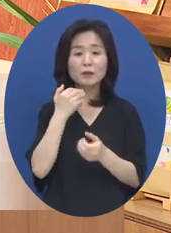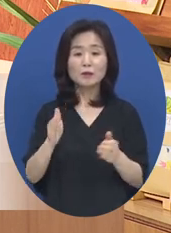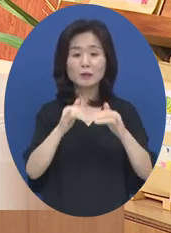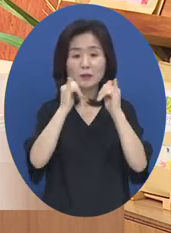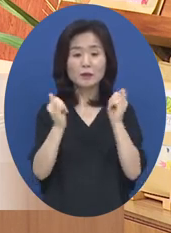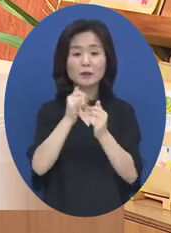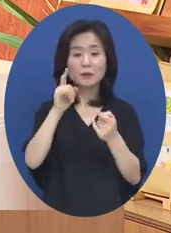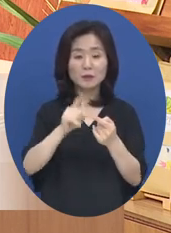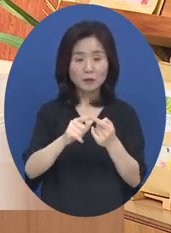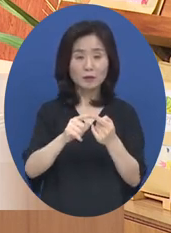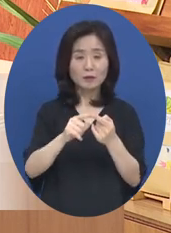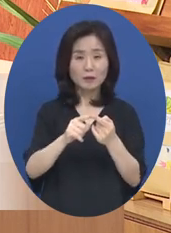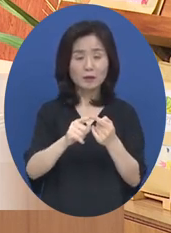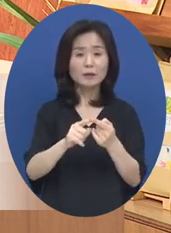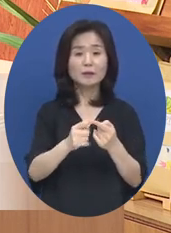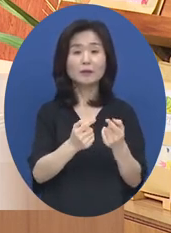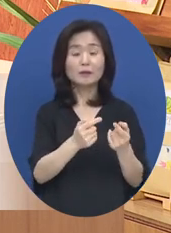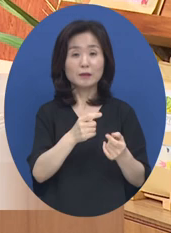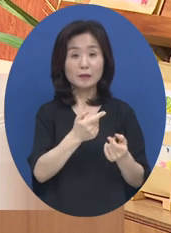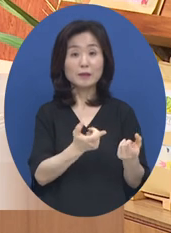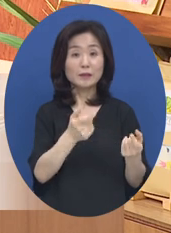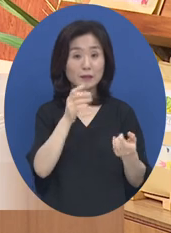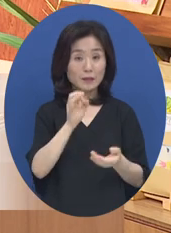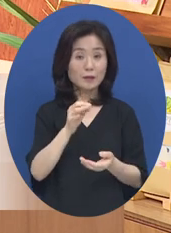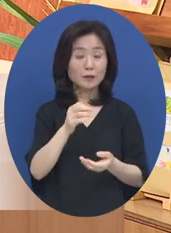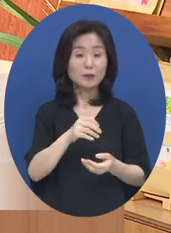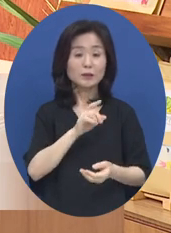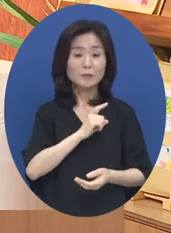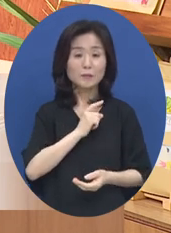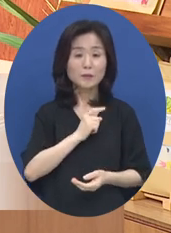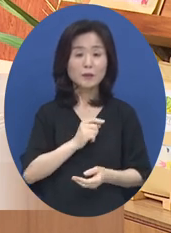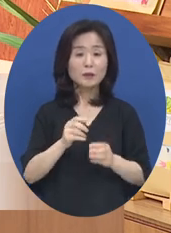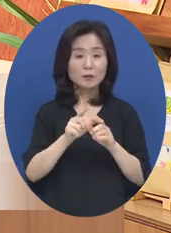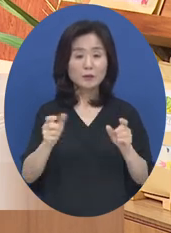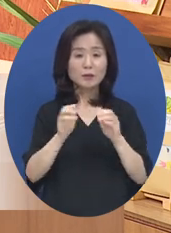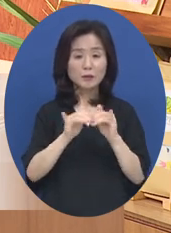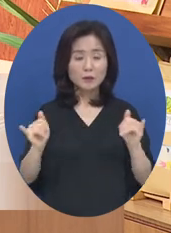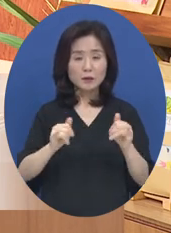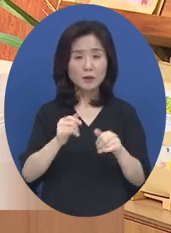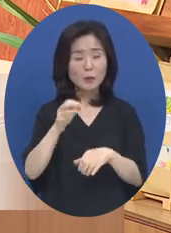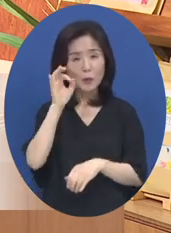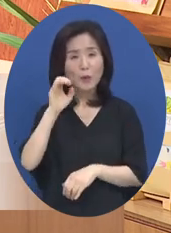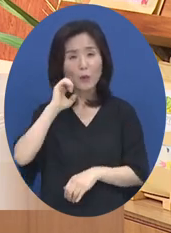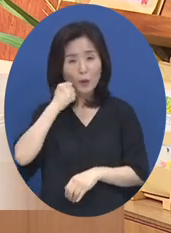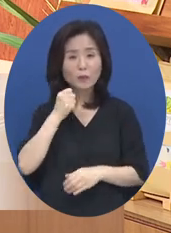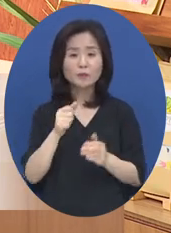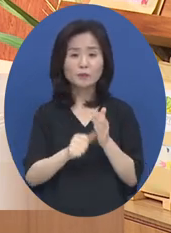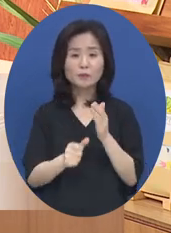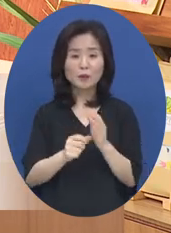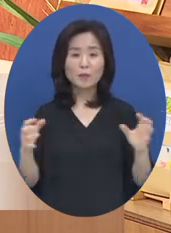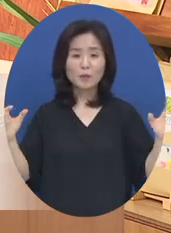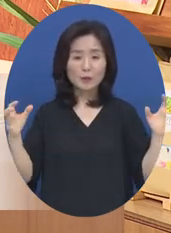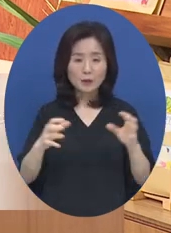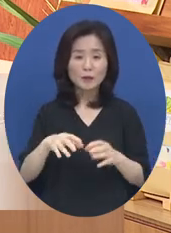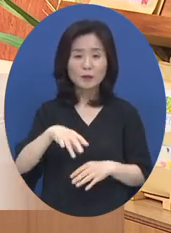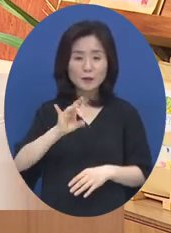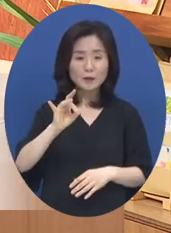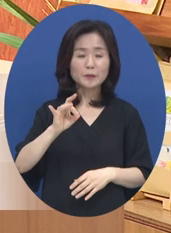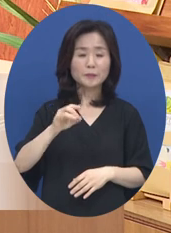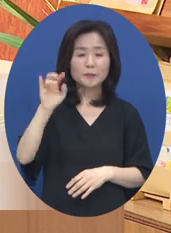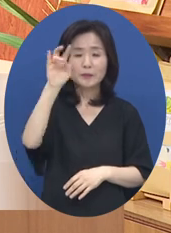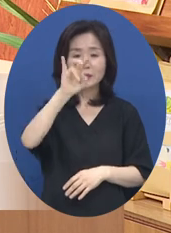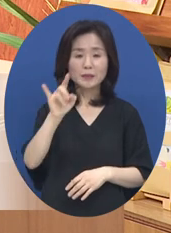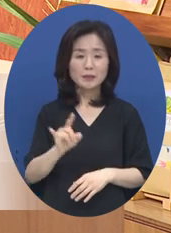브랜드입니다. 일반 고객분들이 쉽게 만날 수 없는 상품들을 한자리에 모아서 처음으로 저희가 쉬운 꿈상에